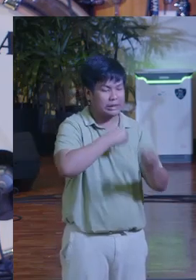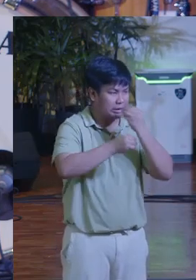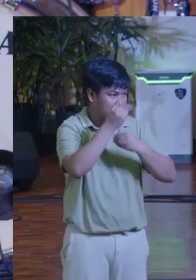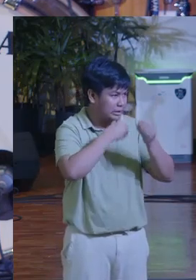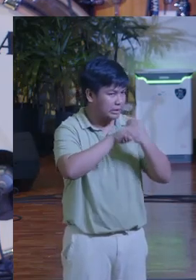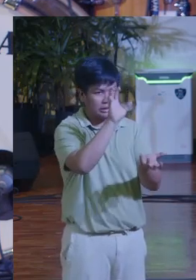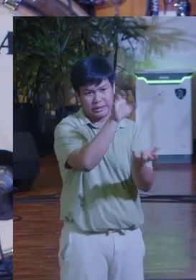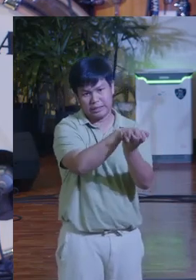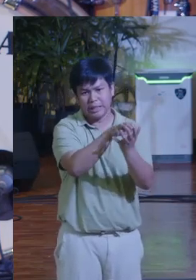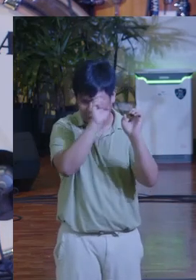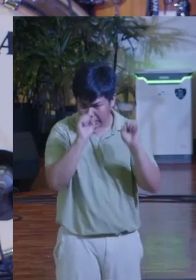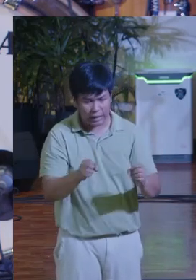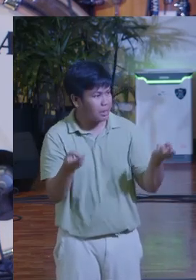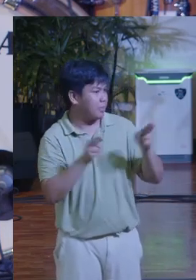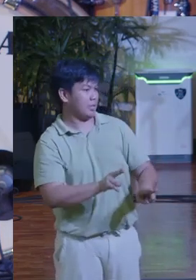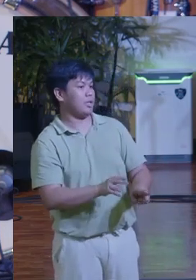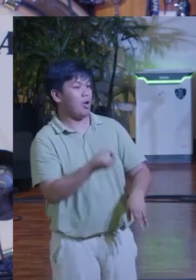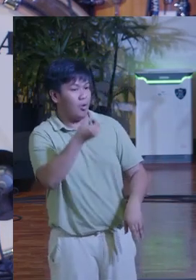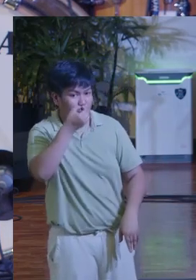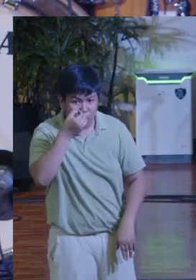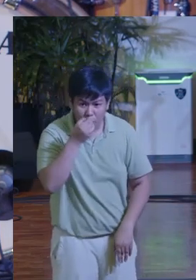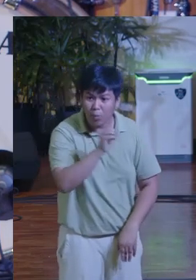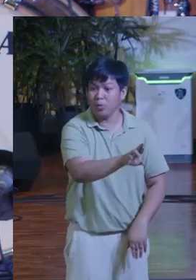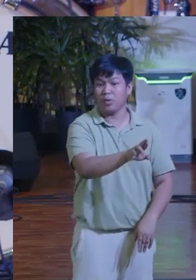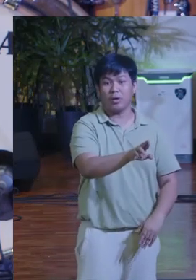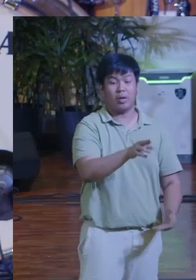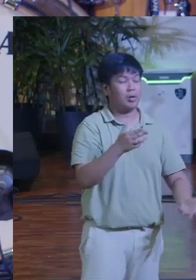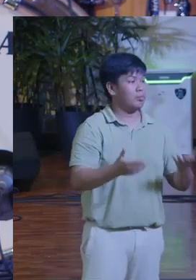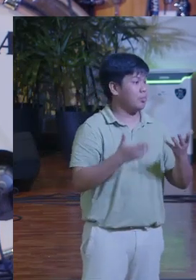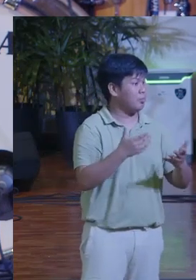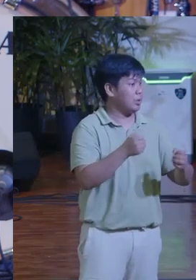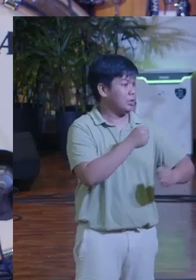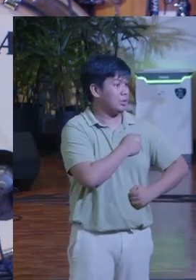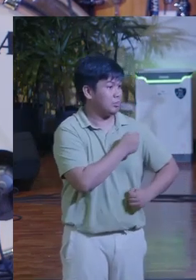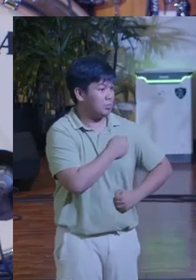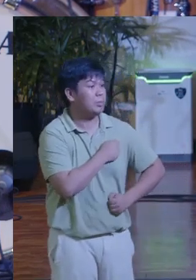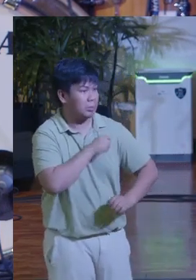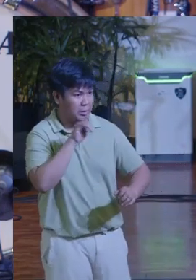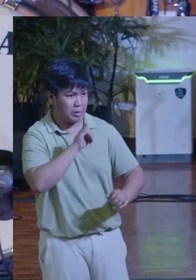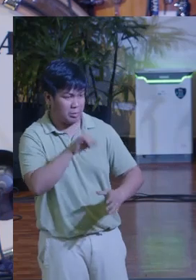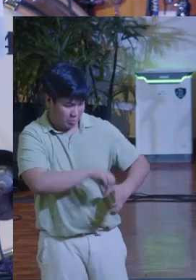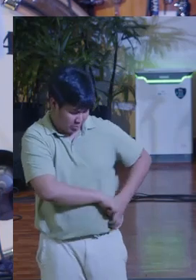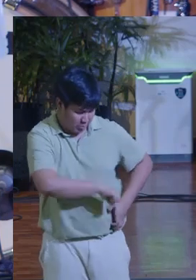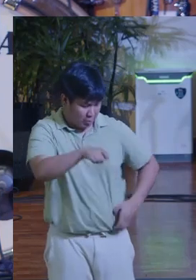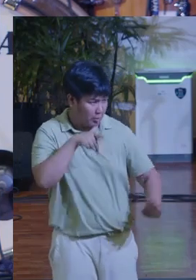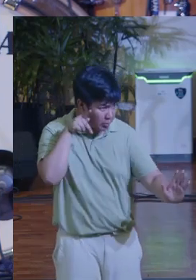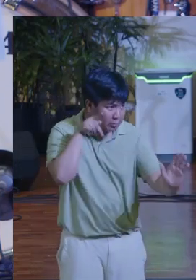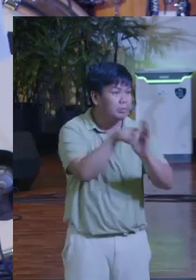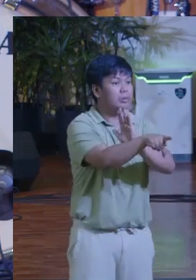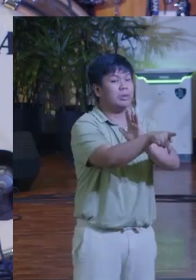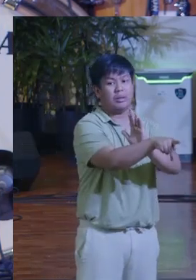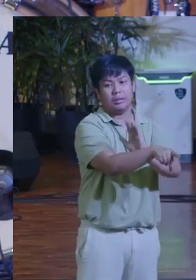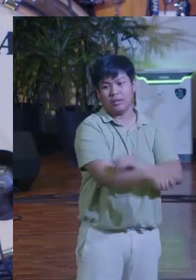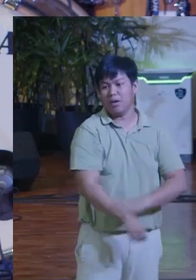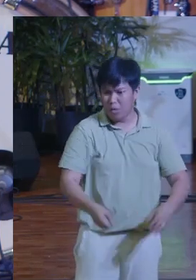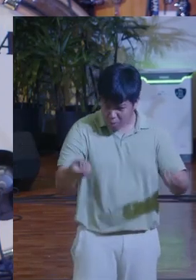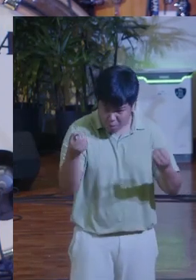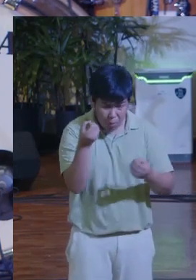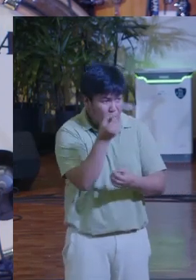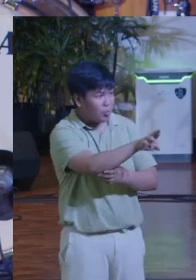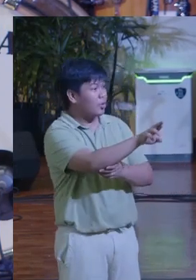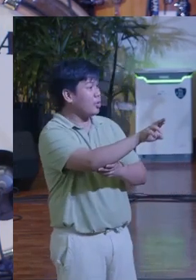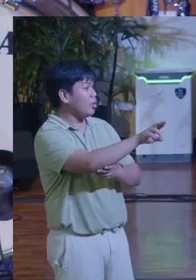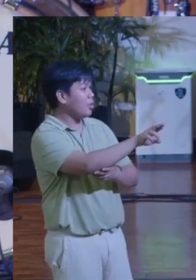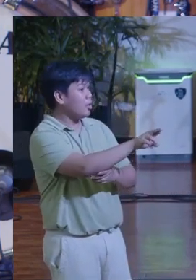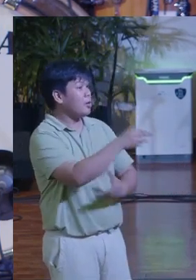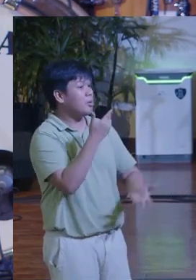crocodile. Pwede siyang makita ng mga sundalo at ganun din ang mangyayari sa kanya. At kung siya naman ay makita